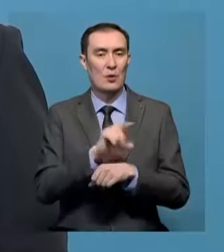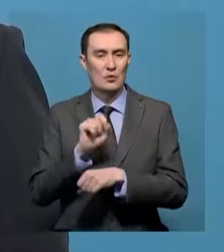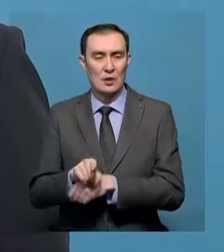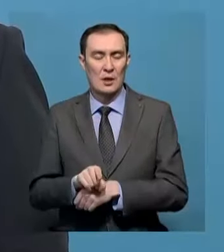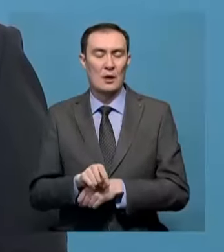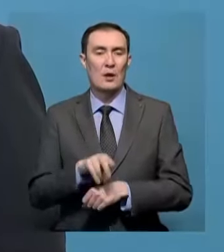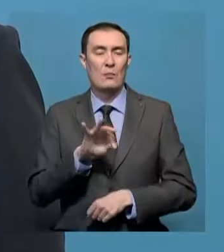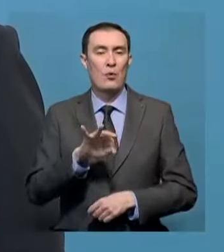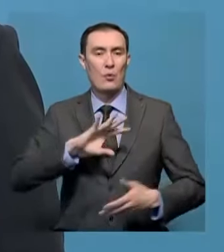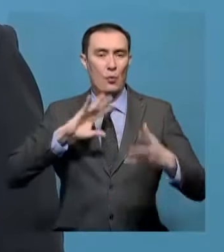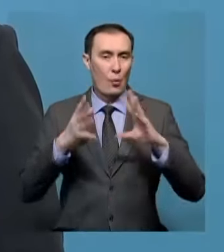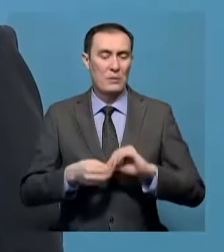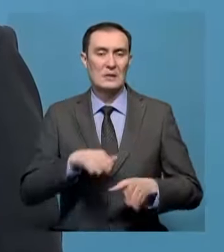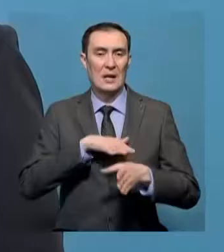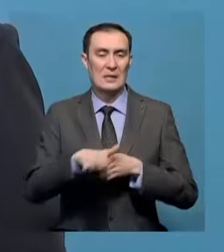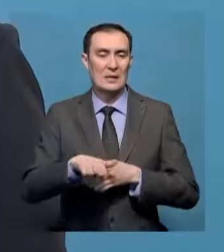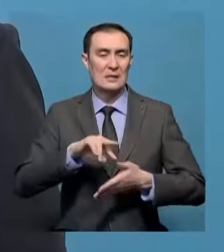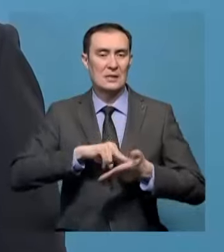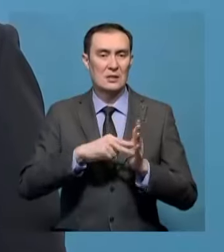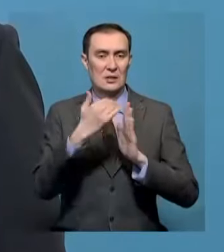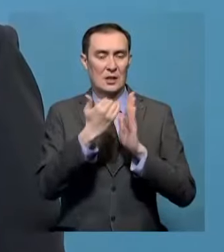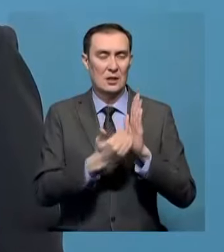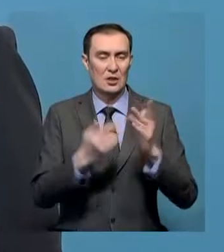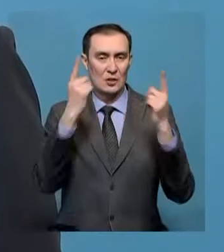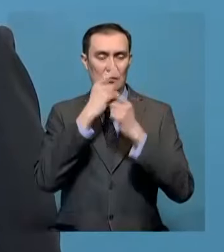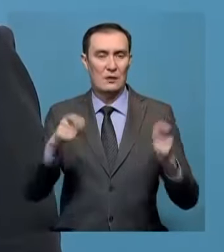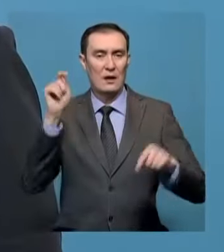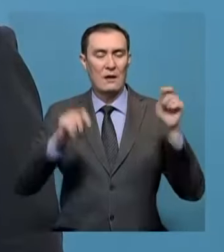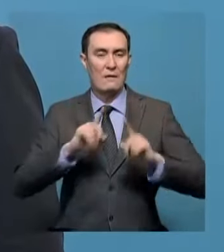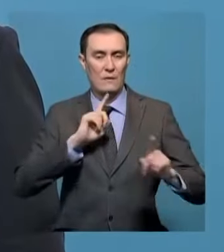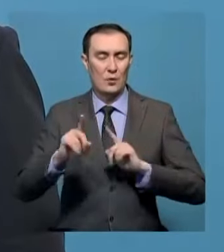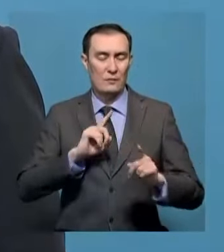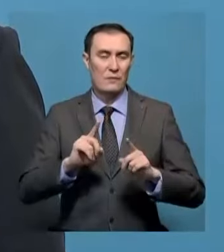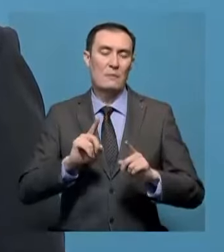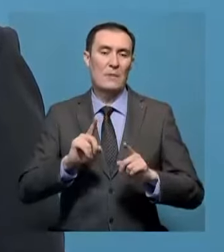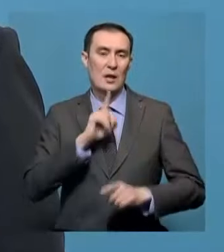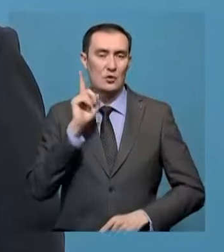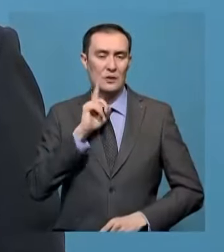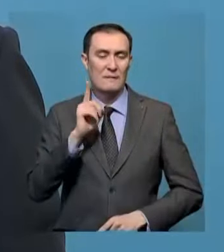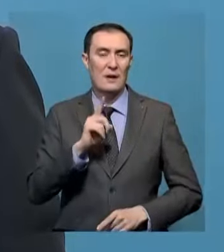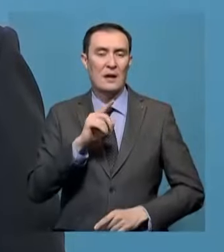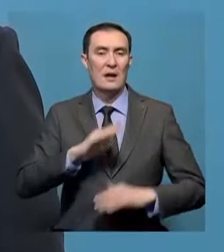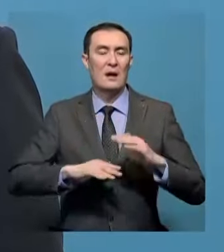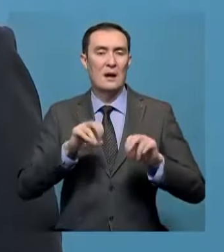по комплексной реализации задач, озвученных на форуме президентского молодежного кадрового резерва.